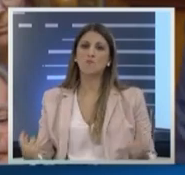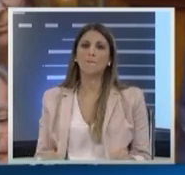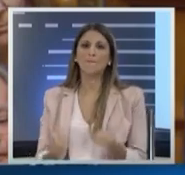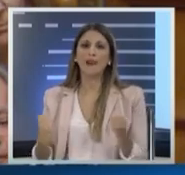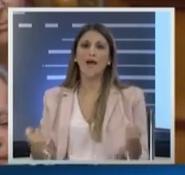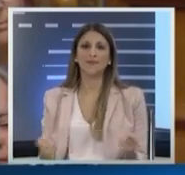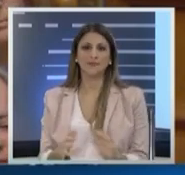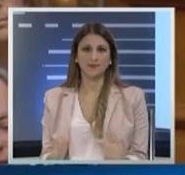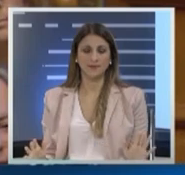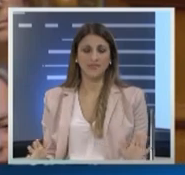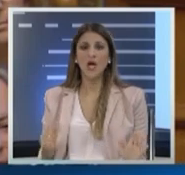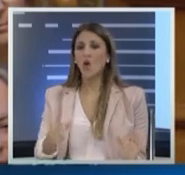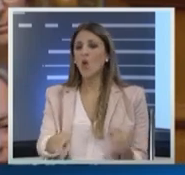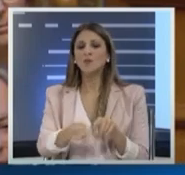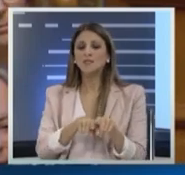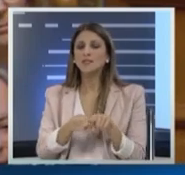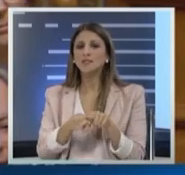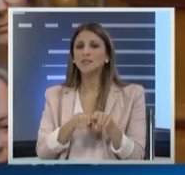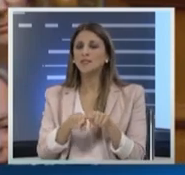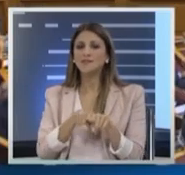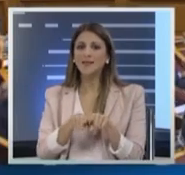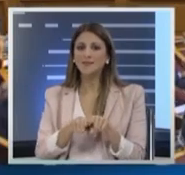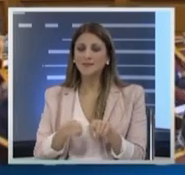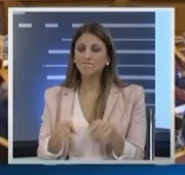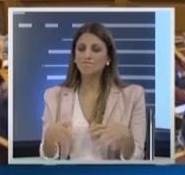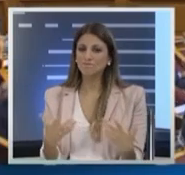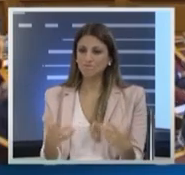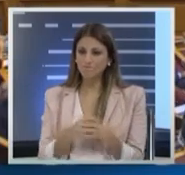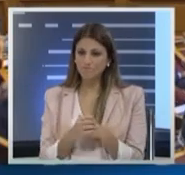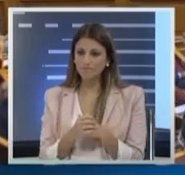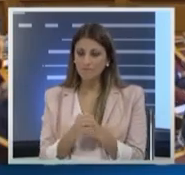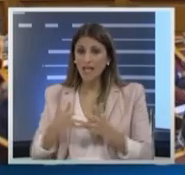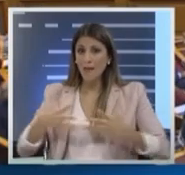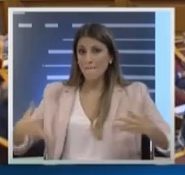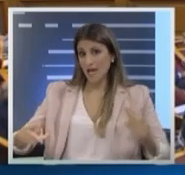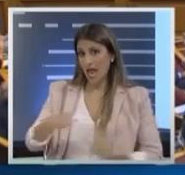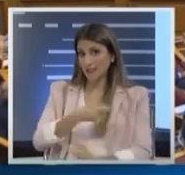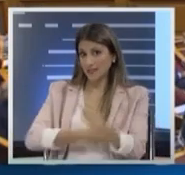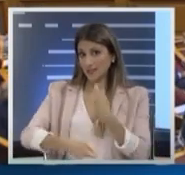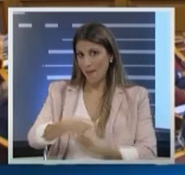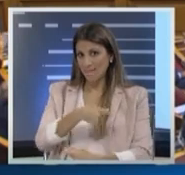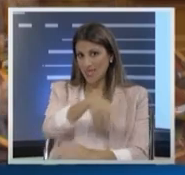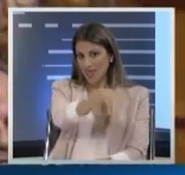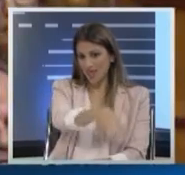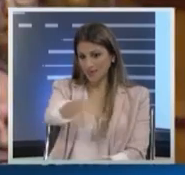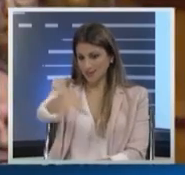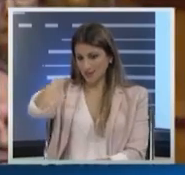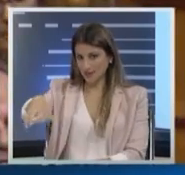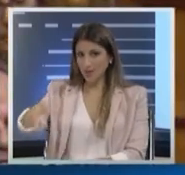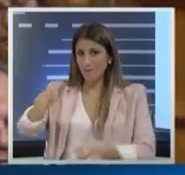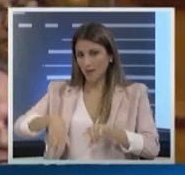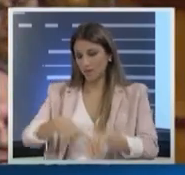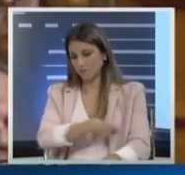έχει να κάνει κυρίως με το γεγονός ότι μεγάλες επιχειρήσεις ή μεγάλοι